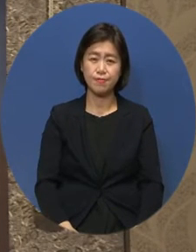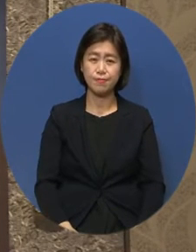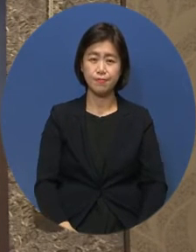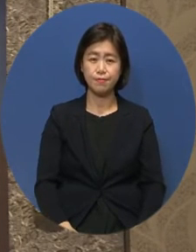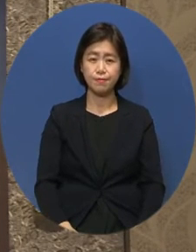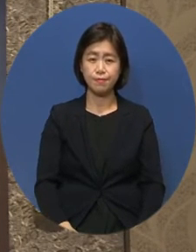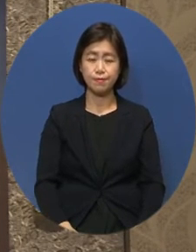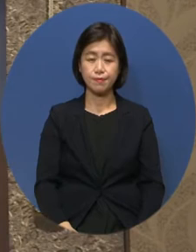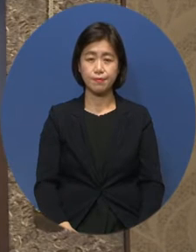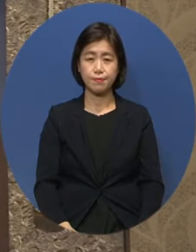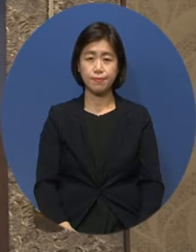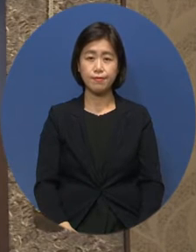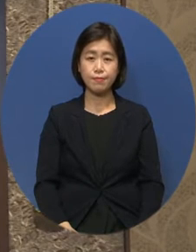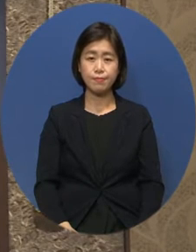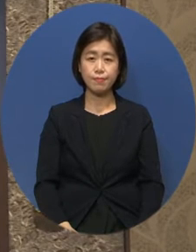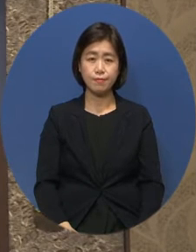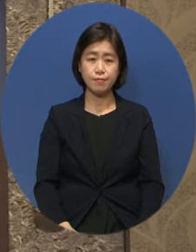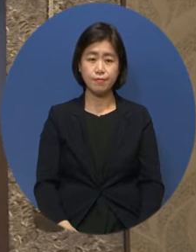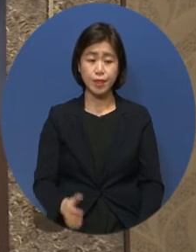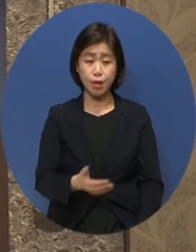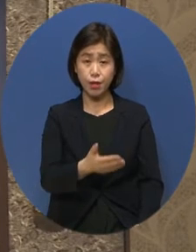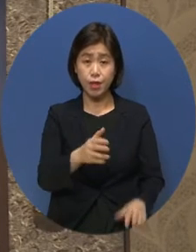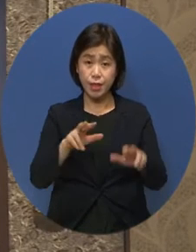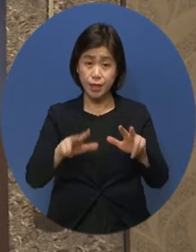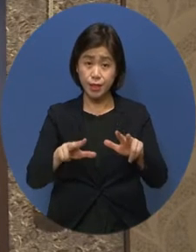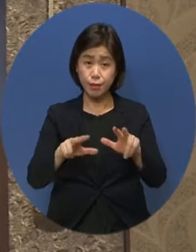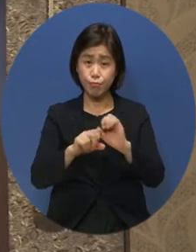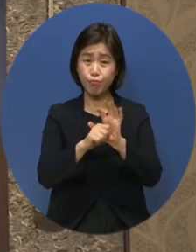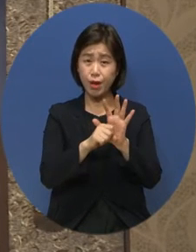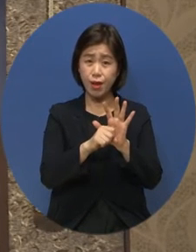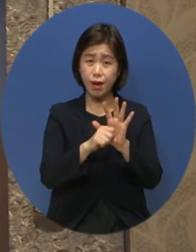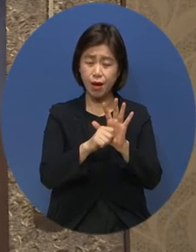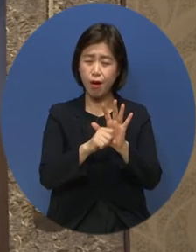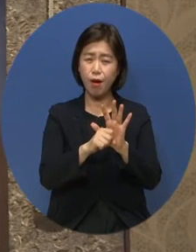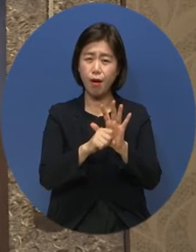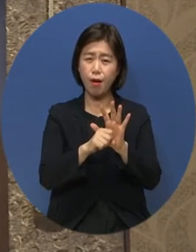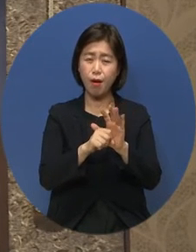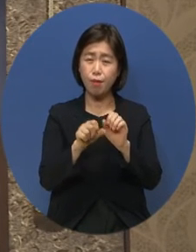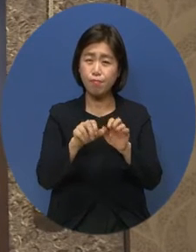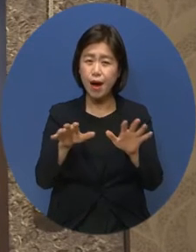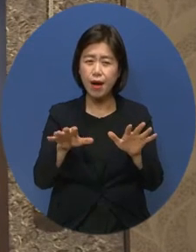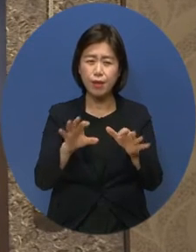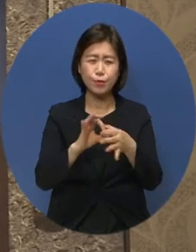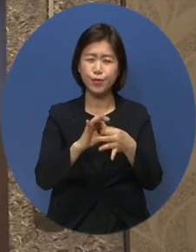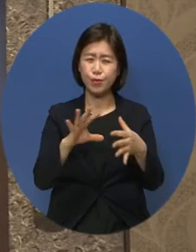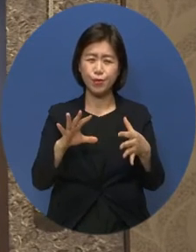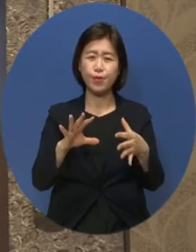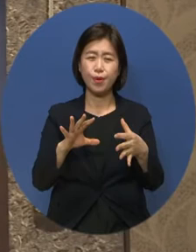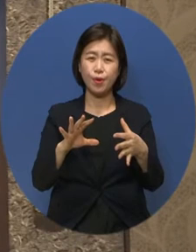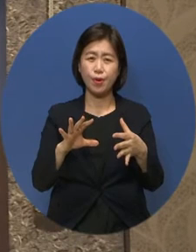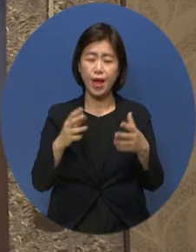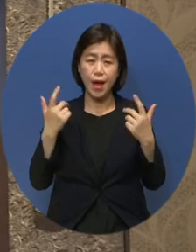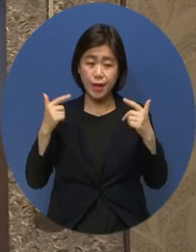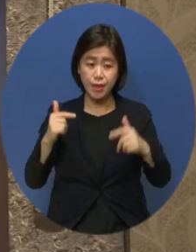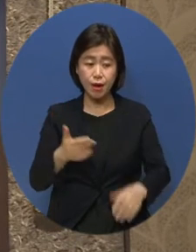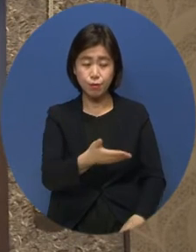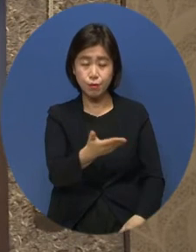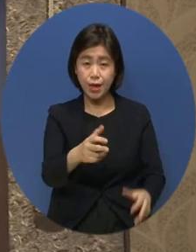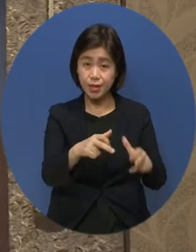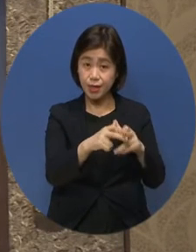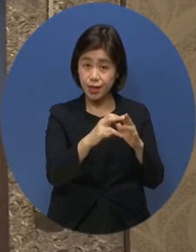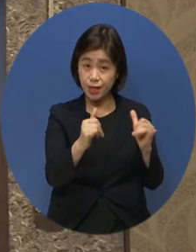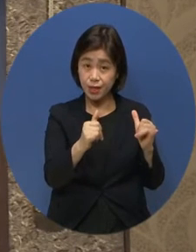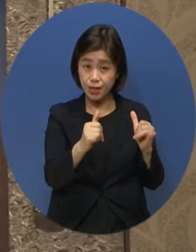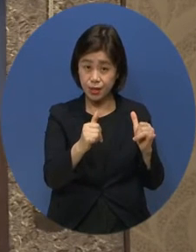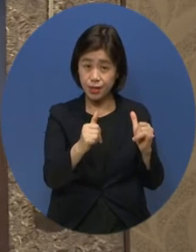장애인 당사 4 여러분들 옆에는 우리가 함께 있다 그니까 너무 힘들거나 고통스러워 하지 마시고 예 어